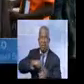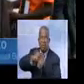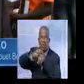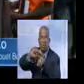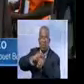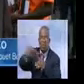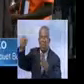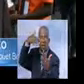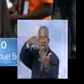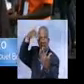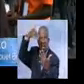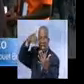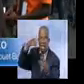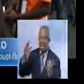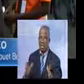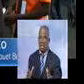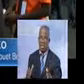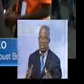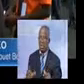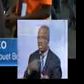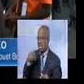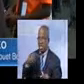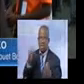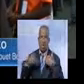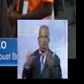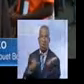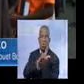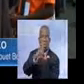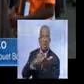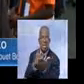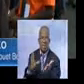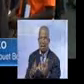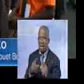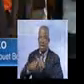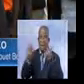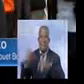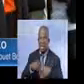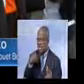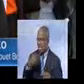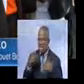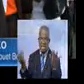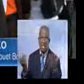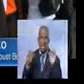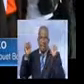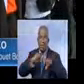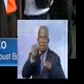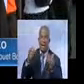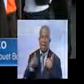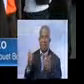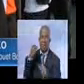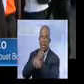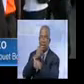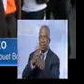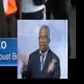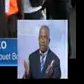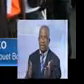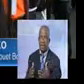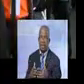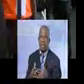qui ont déjà fait une formation académique mais qui n'ont pas les compétences pour être opérationnels sur le marché du travail. L'objectif, c'est